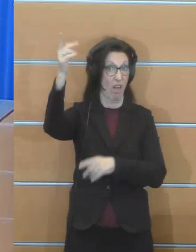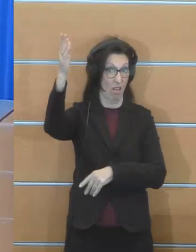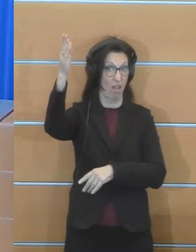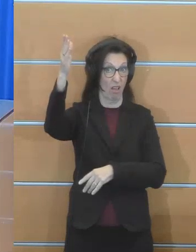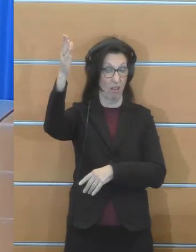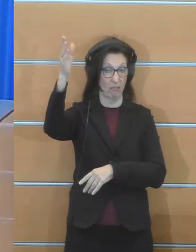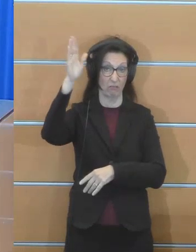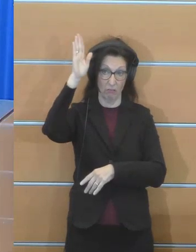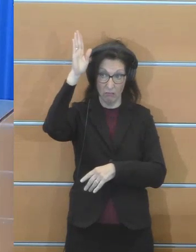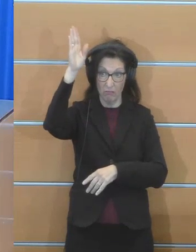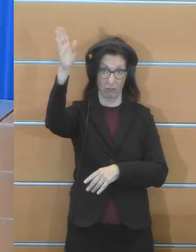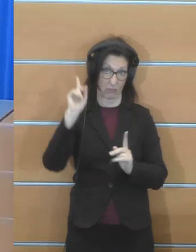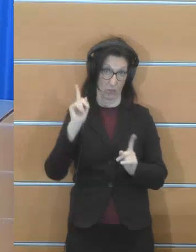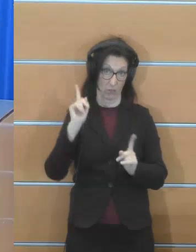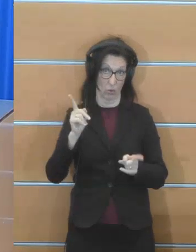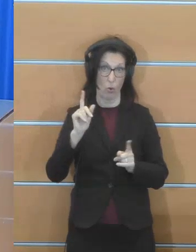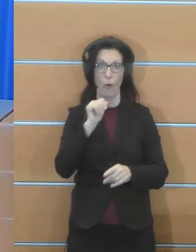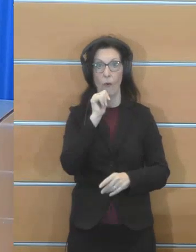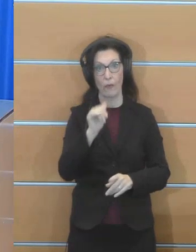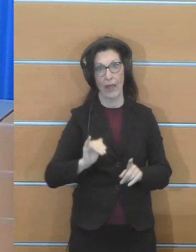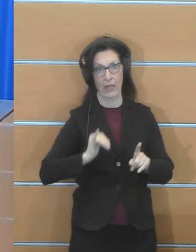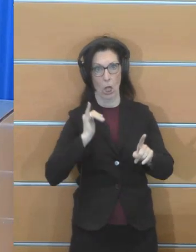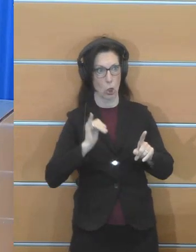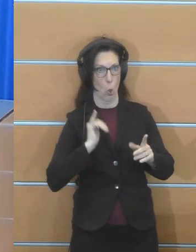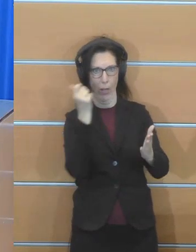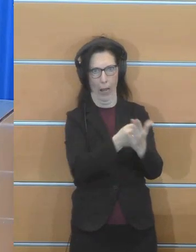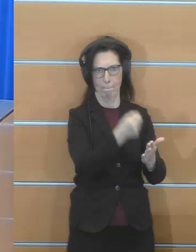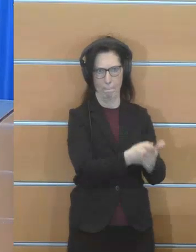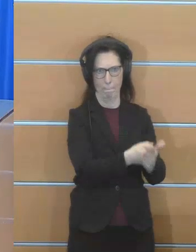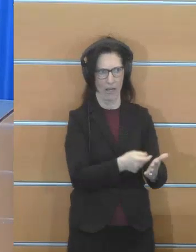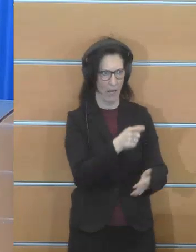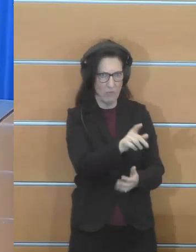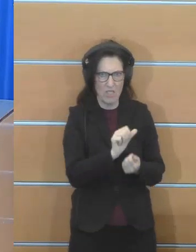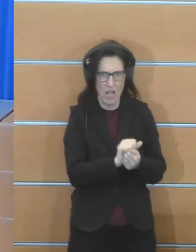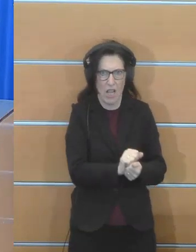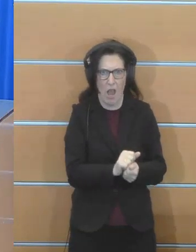engagierten Jugendlichen von Freude auf future